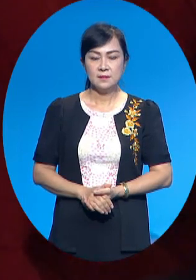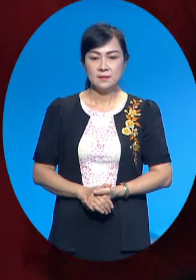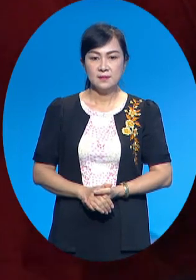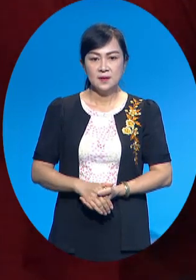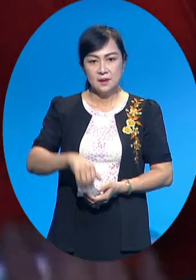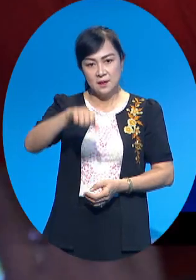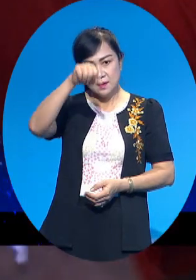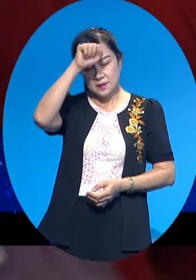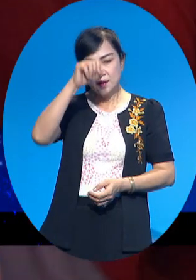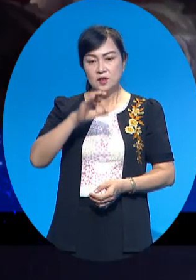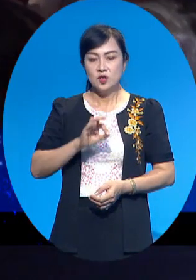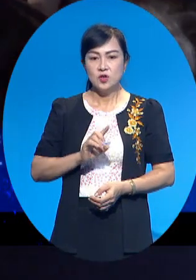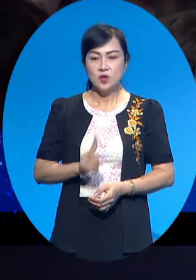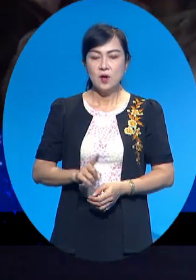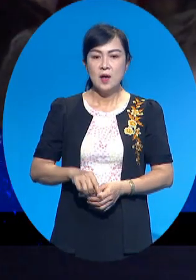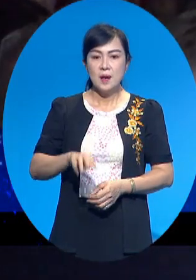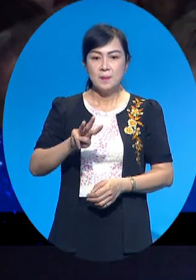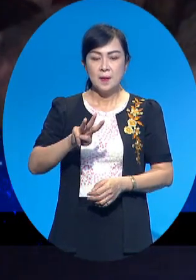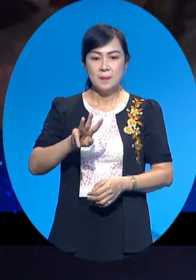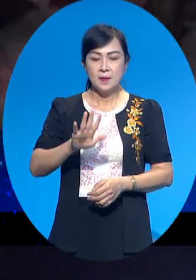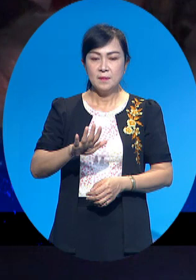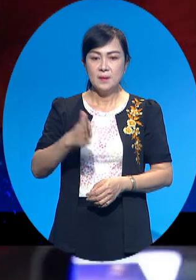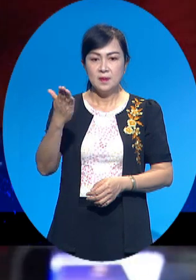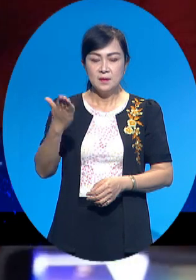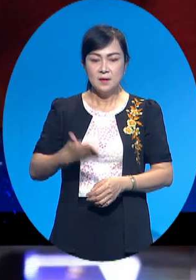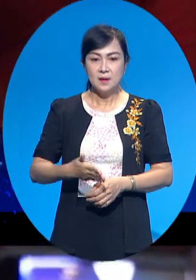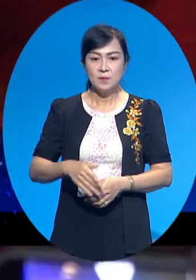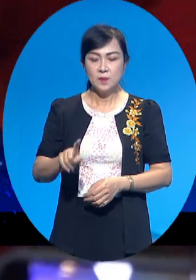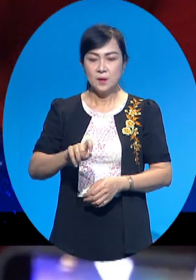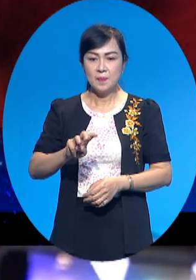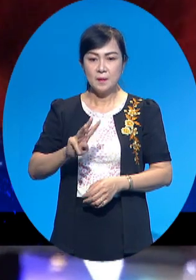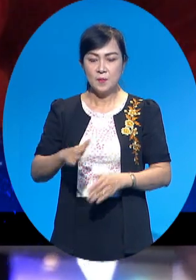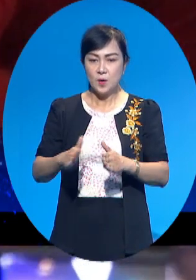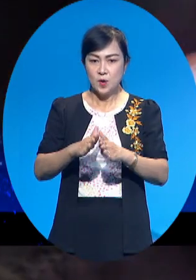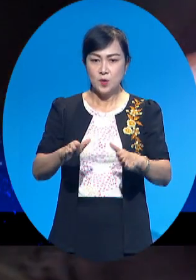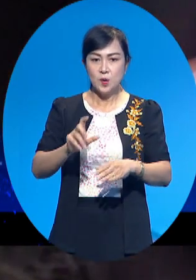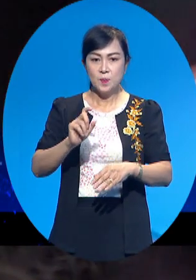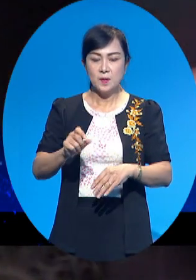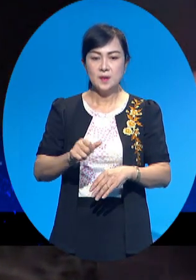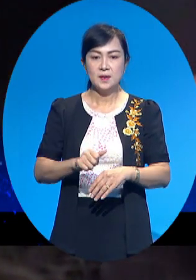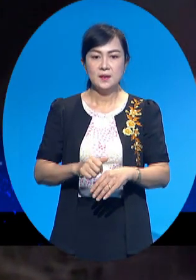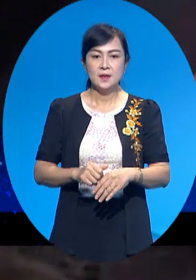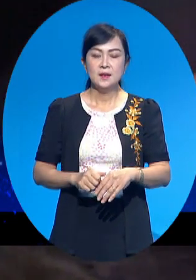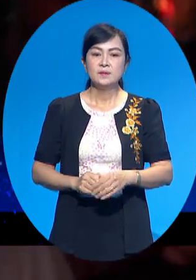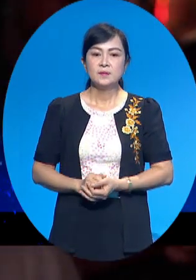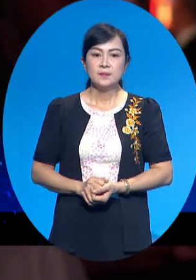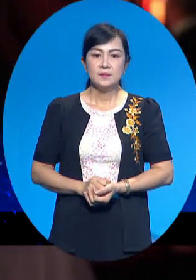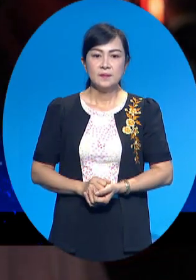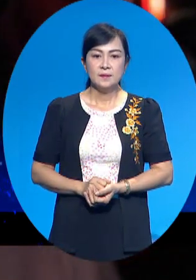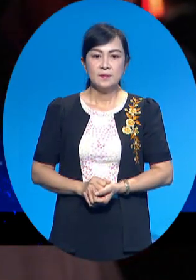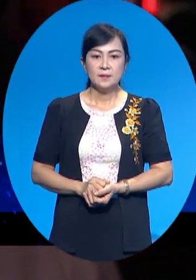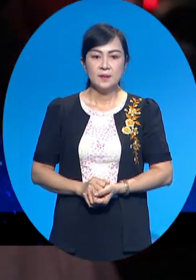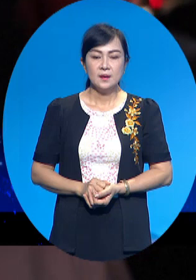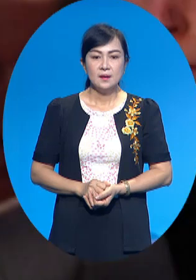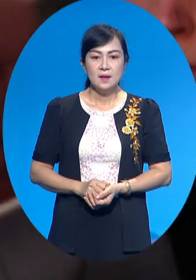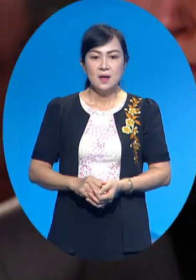Theo đó, đảng tự do cực hữu giành được 35 trong tổng số 150 ghế Hạ viện, nhiều hơn 10 ghế so với đảng tiếp theo là Liên minh Đảng Lao động, Đảng Xanh.